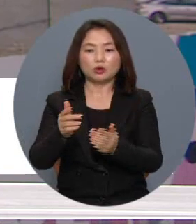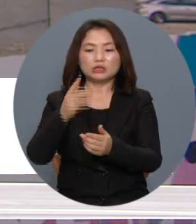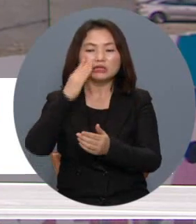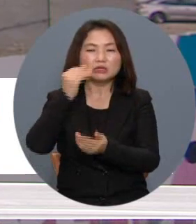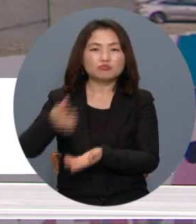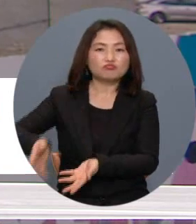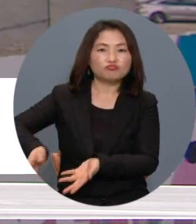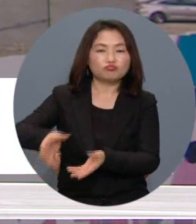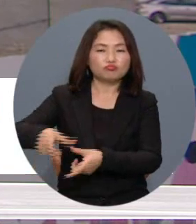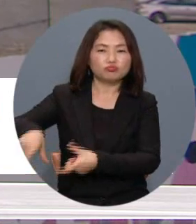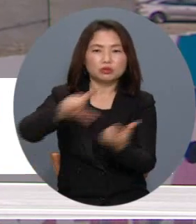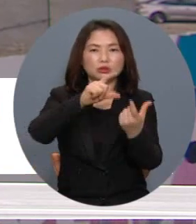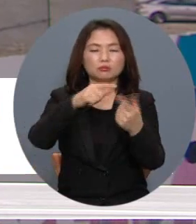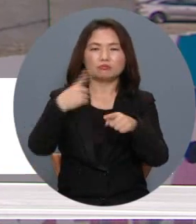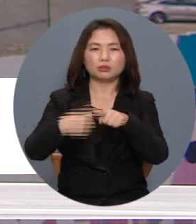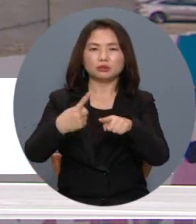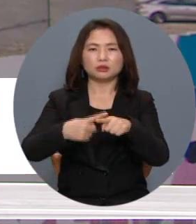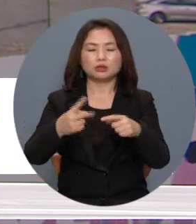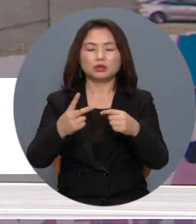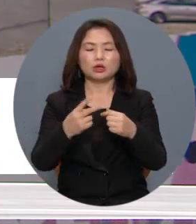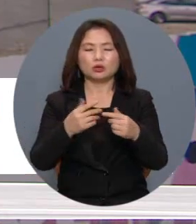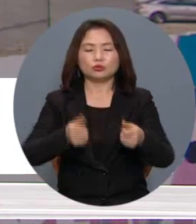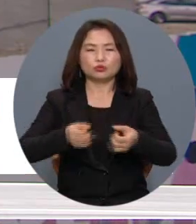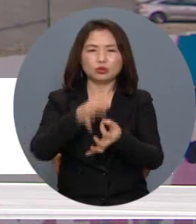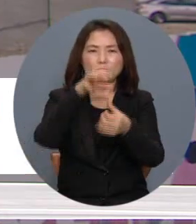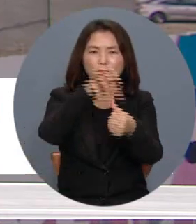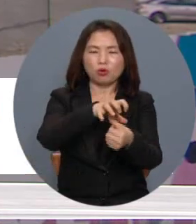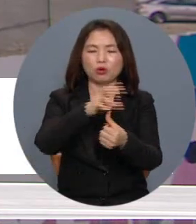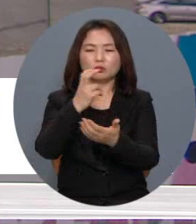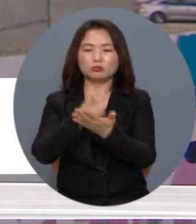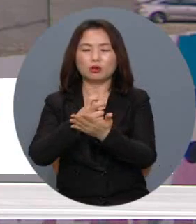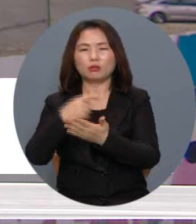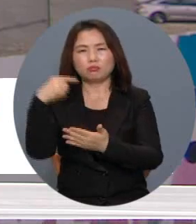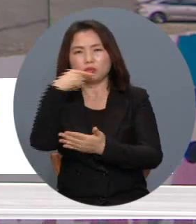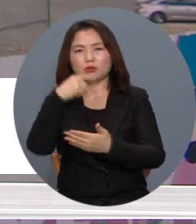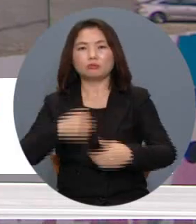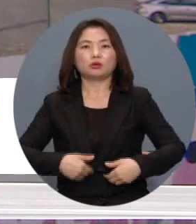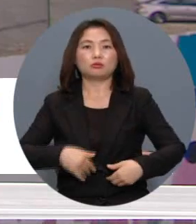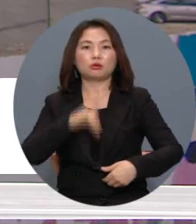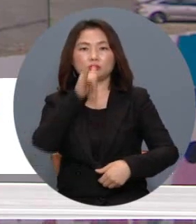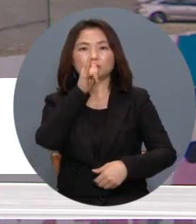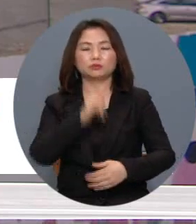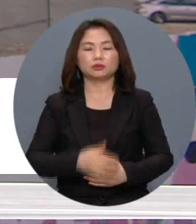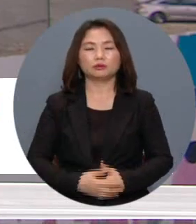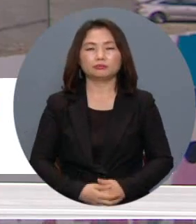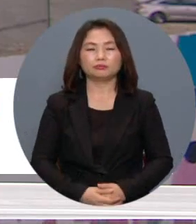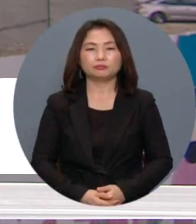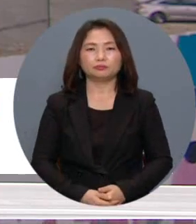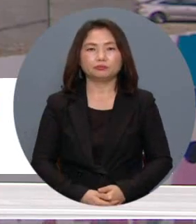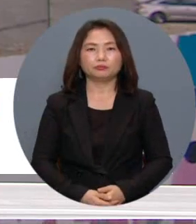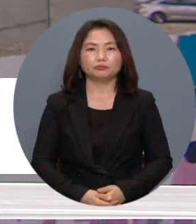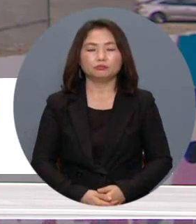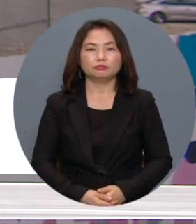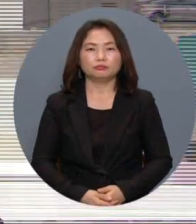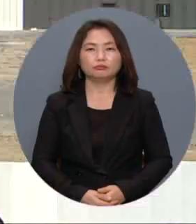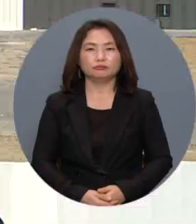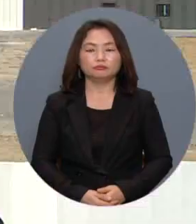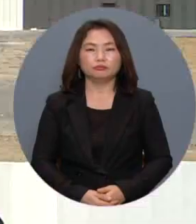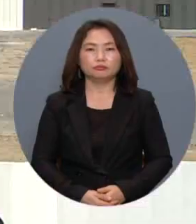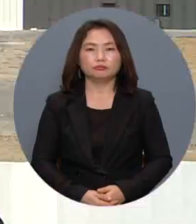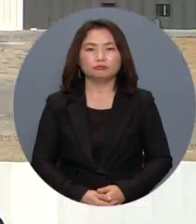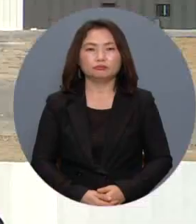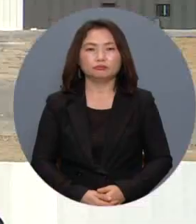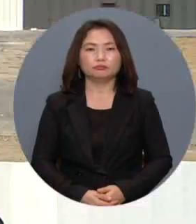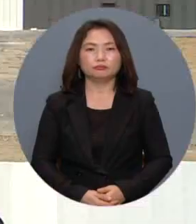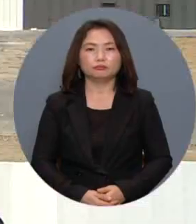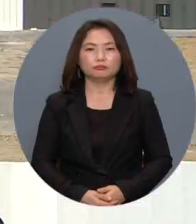격이어서 투기를 잡기 위해 규제를 더 강화해야 한다는 지적도 나옵니다. 이상원 기자가 보도합니다.